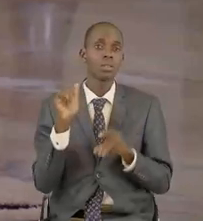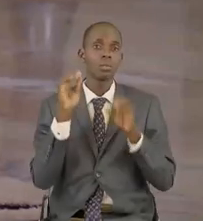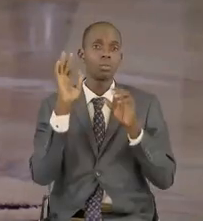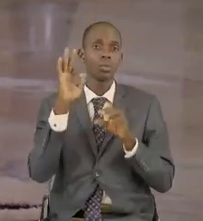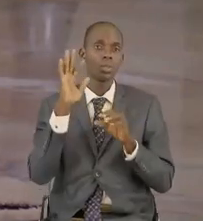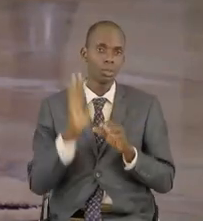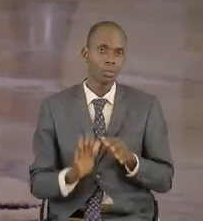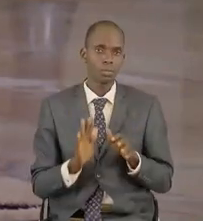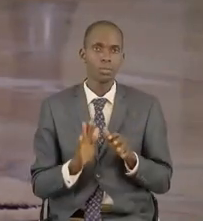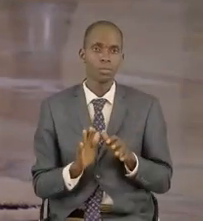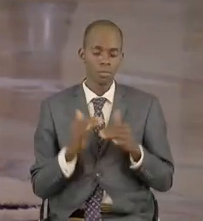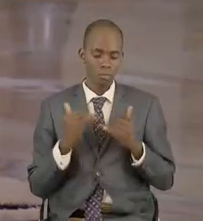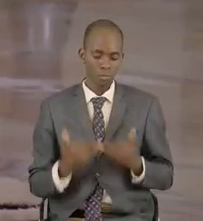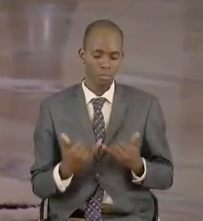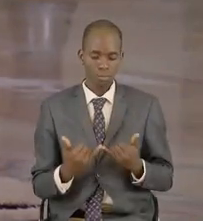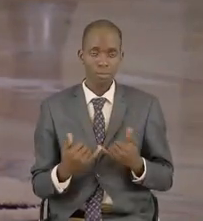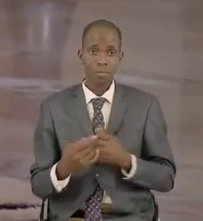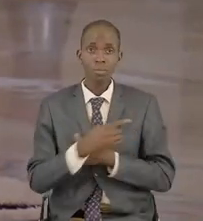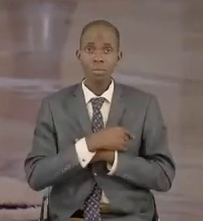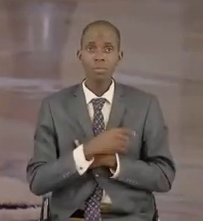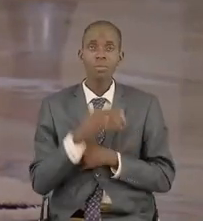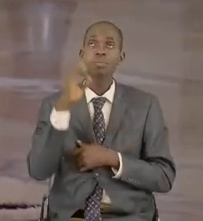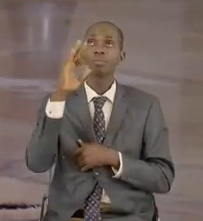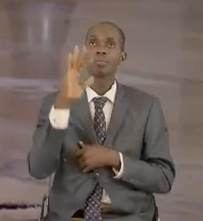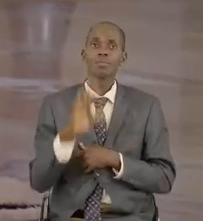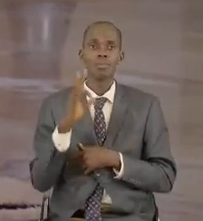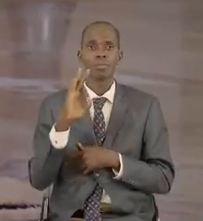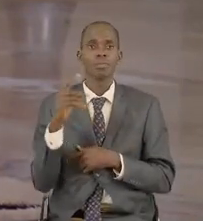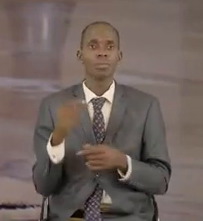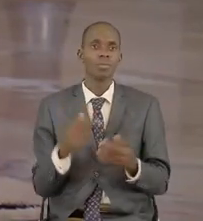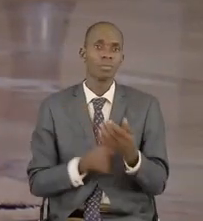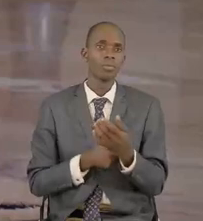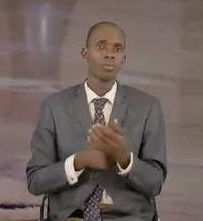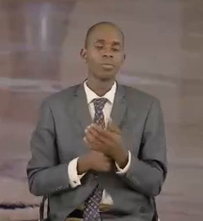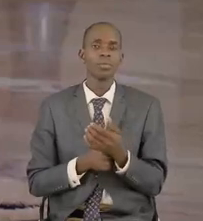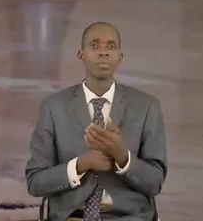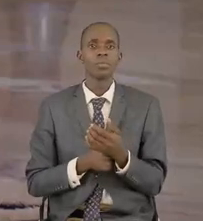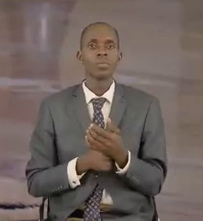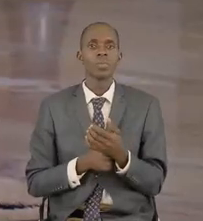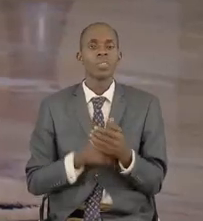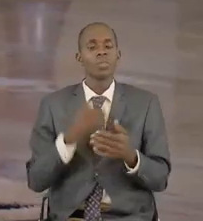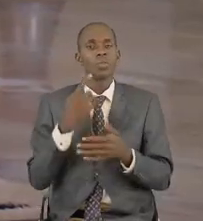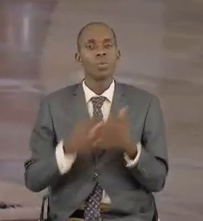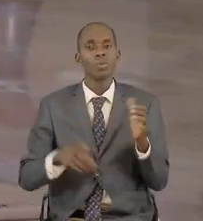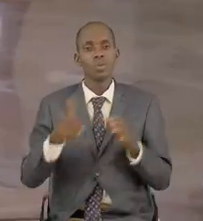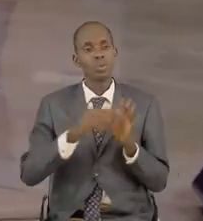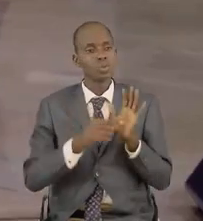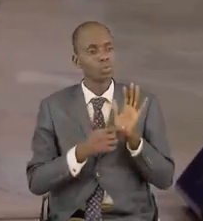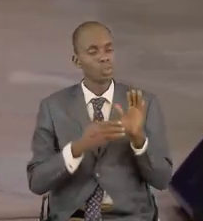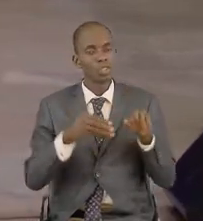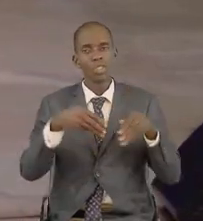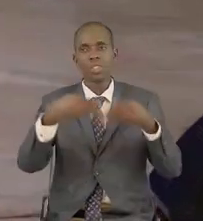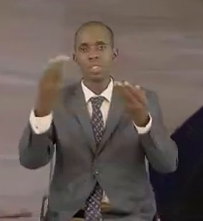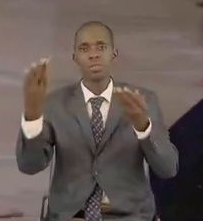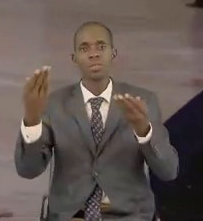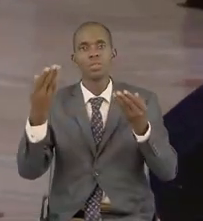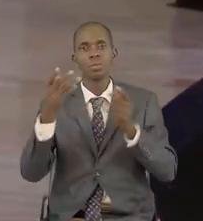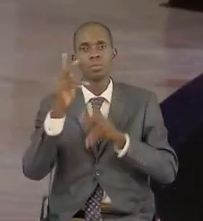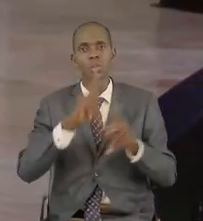que prédateur les prédateurs nous parlons des prédicateurs actuels de l'Évangile qu'est-ce que vous transmettez aux gens